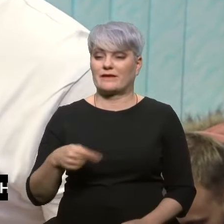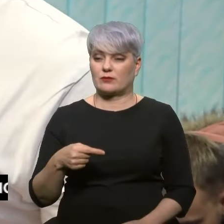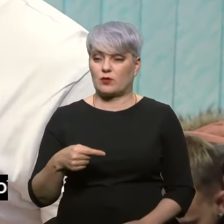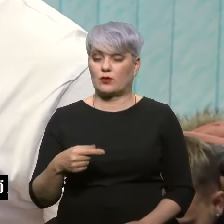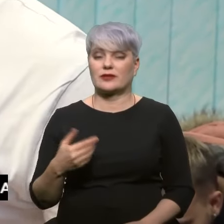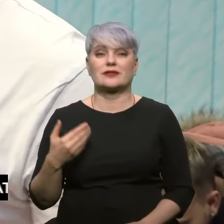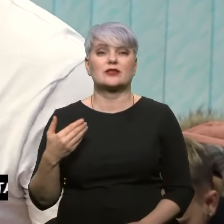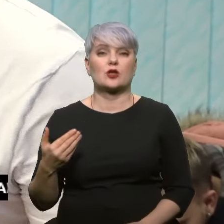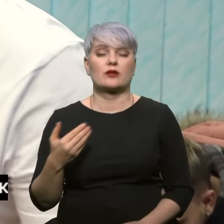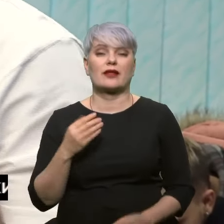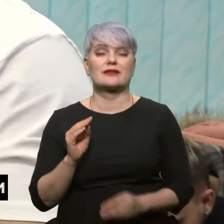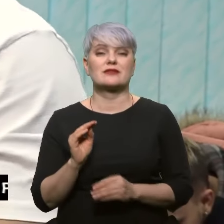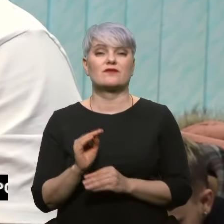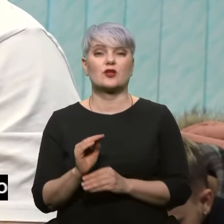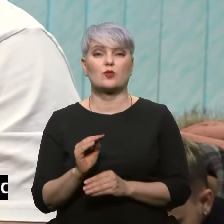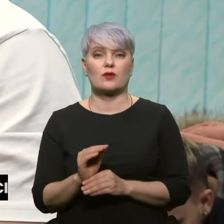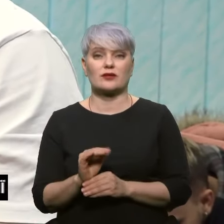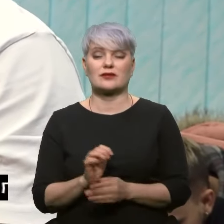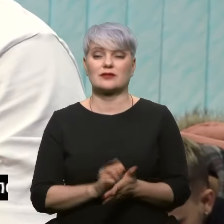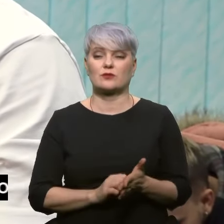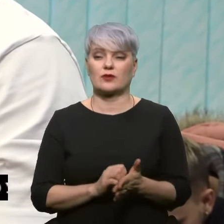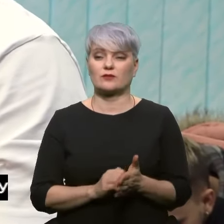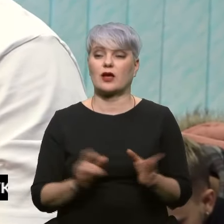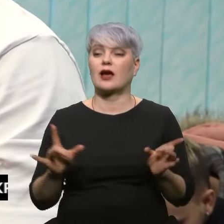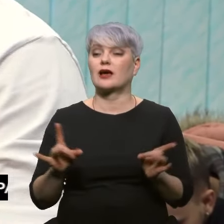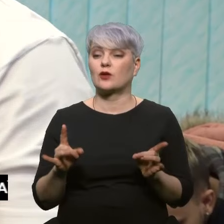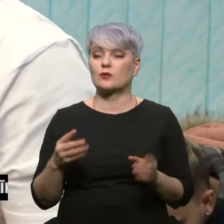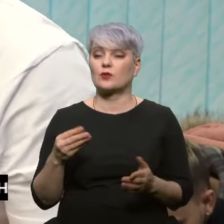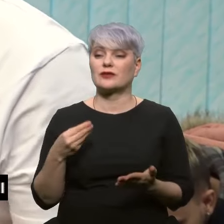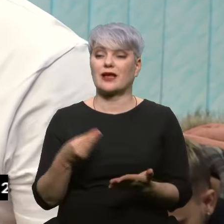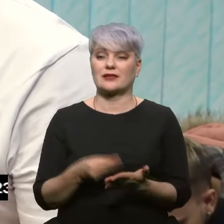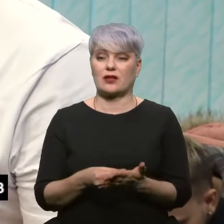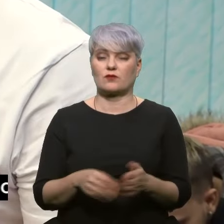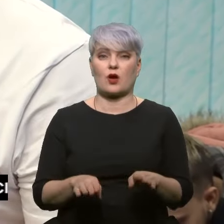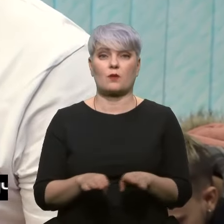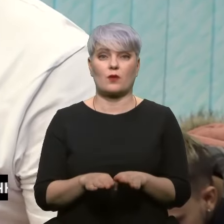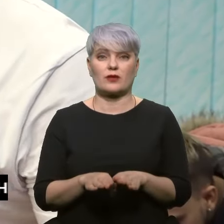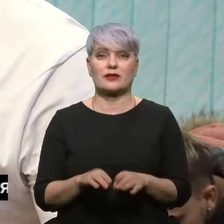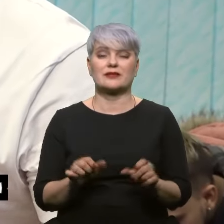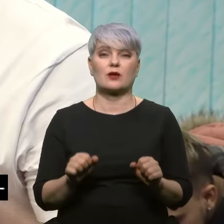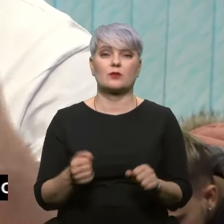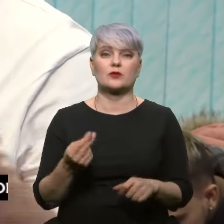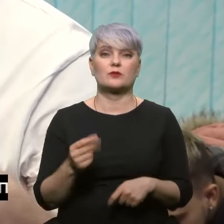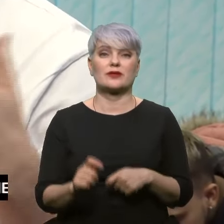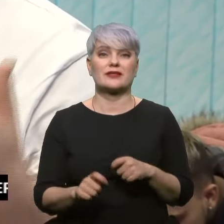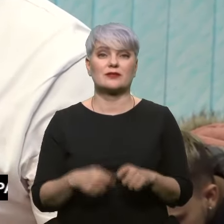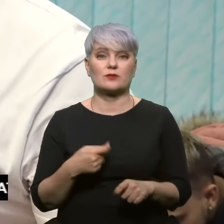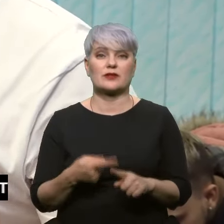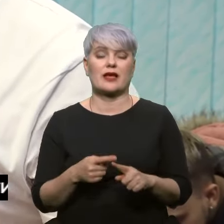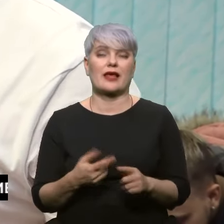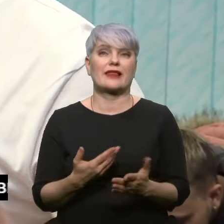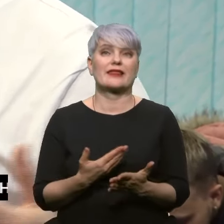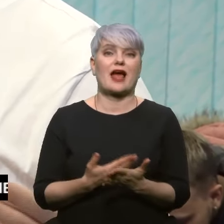сторони звинувачення з приводу розміру застави порівняно з потенційними збитками, які начебто